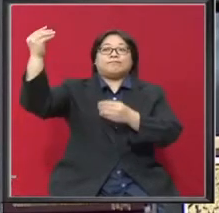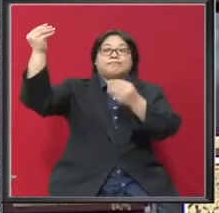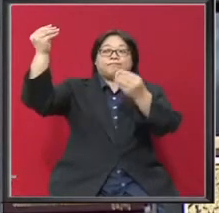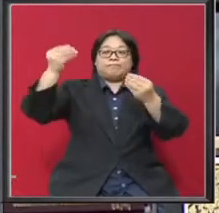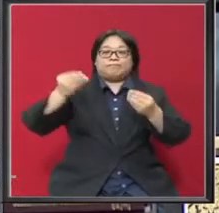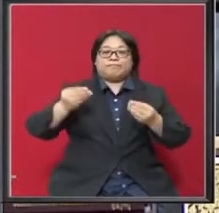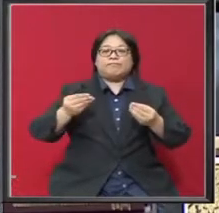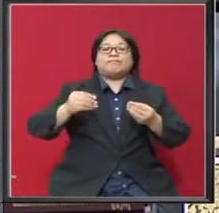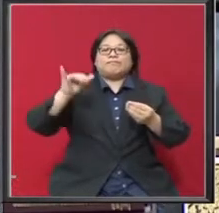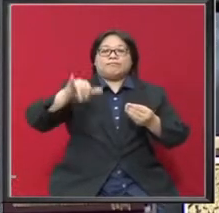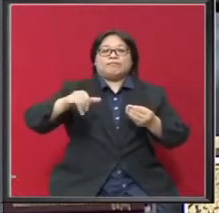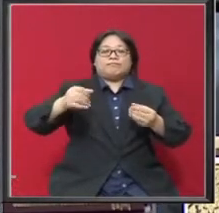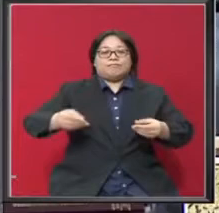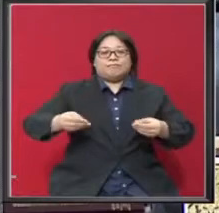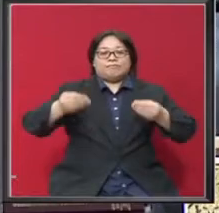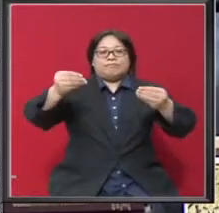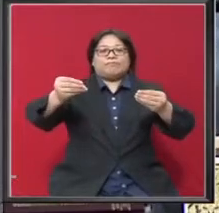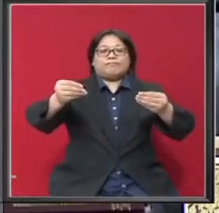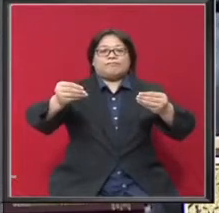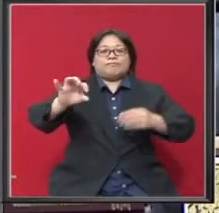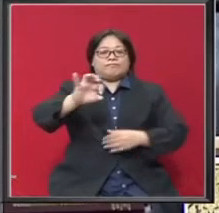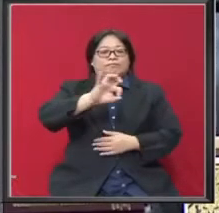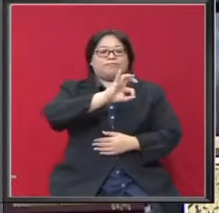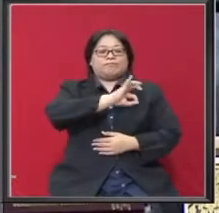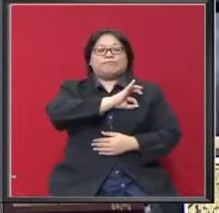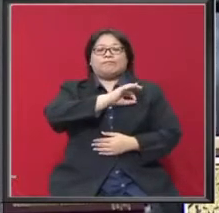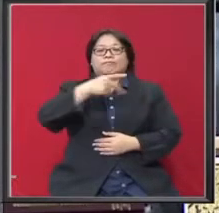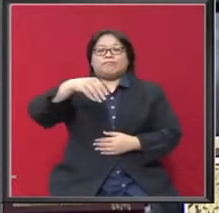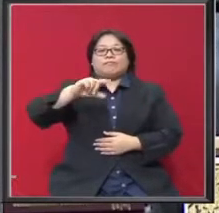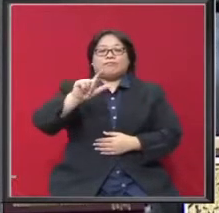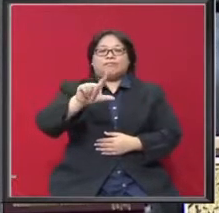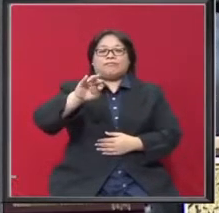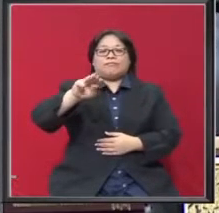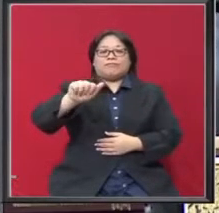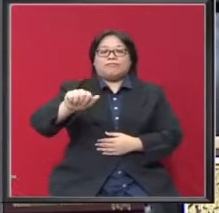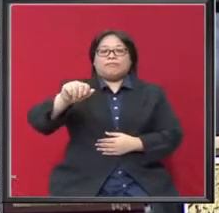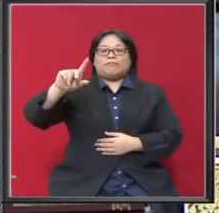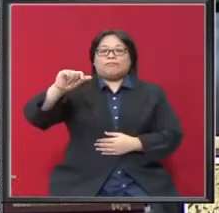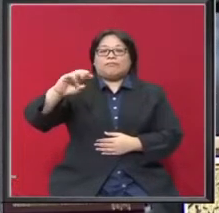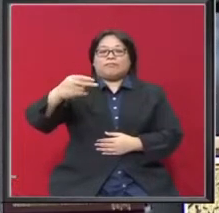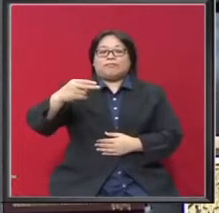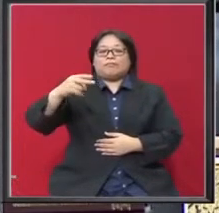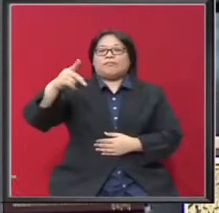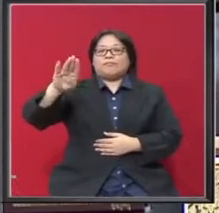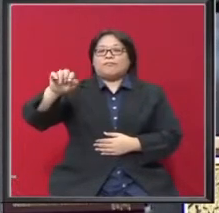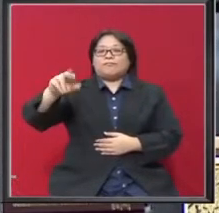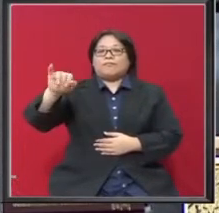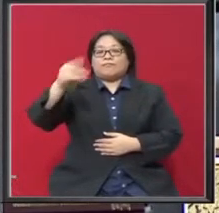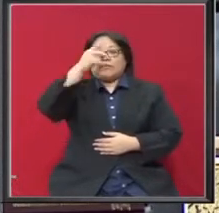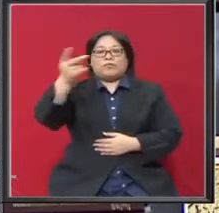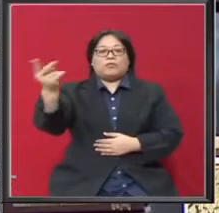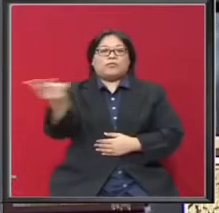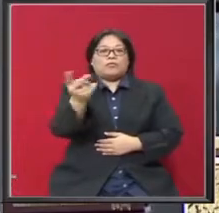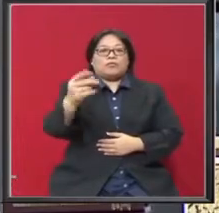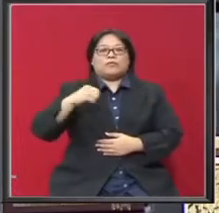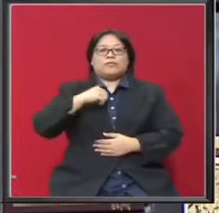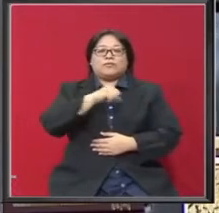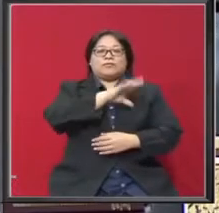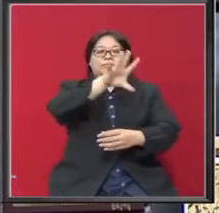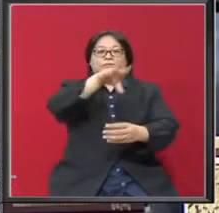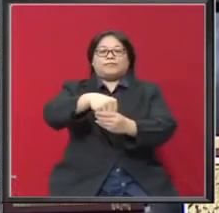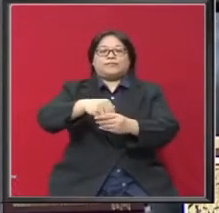Baginda untuk menganugerahkan pengingat Panglima gagah berani PDB kepada kedua-dua anggota